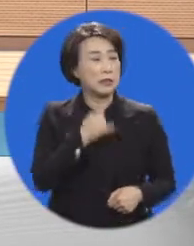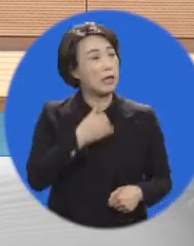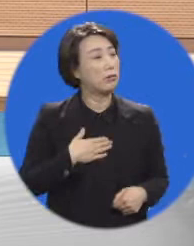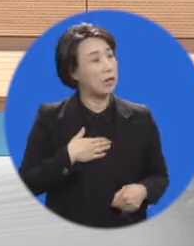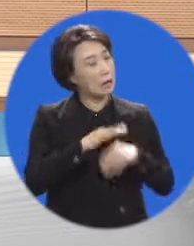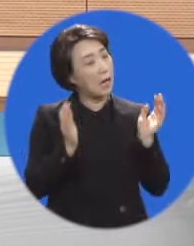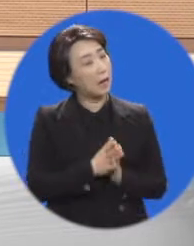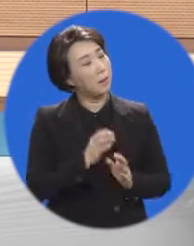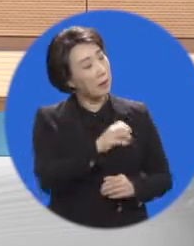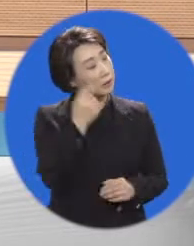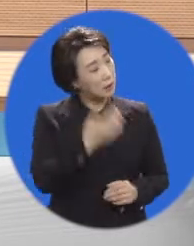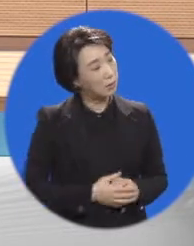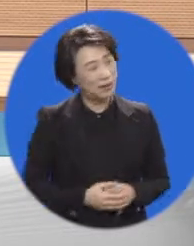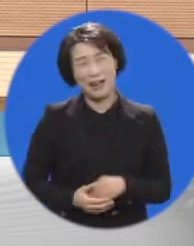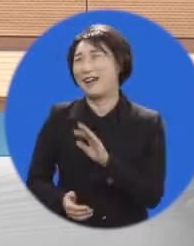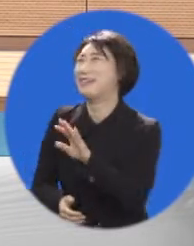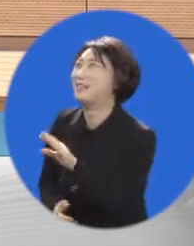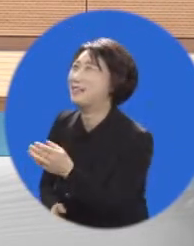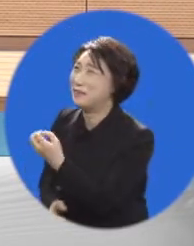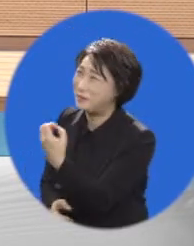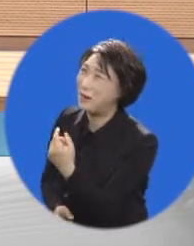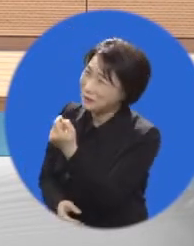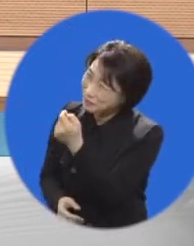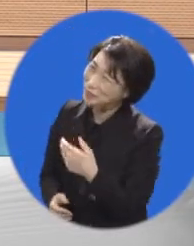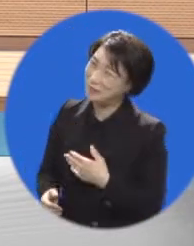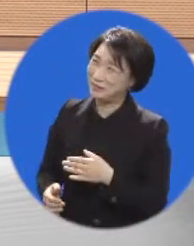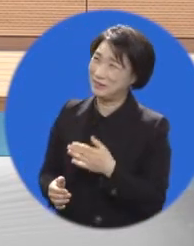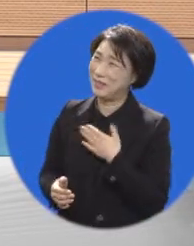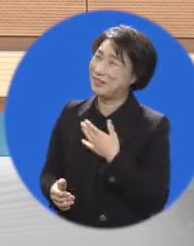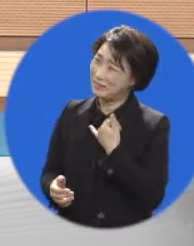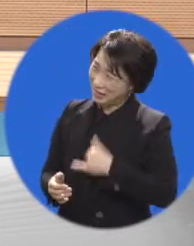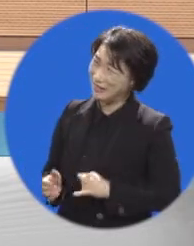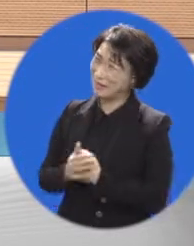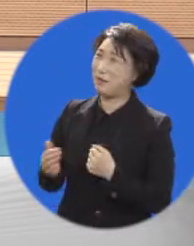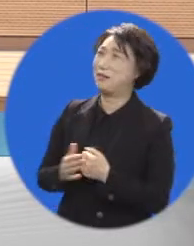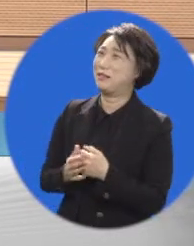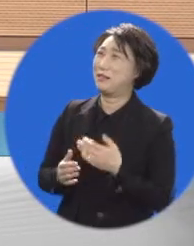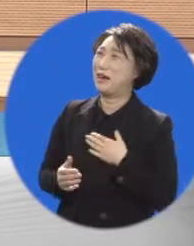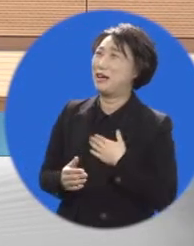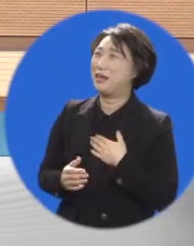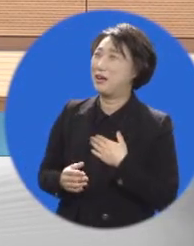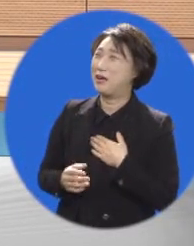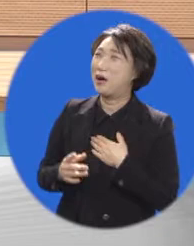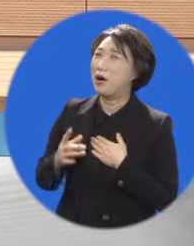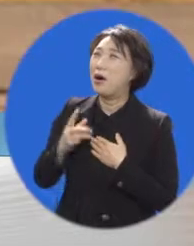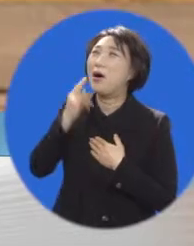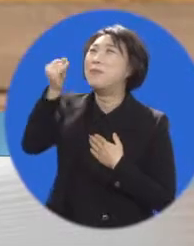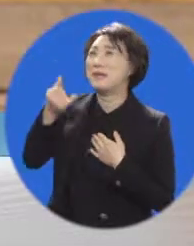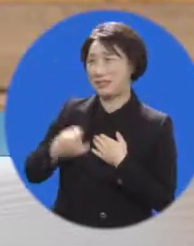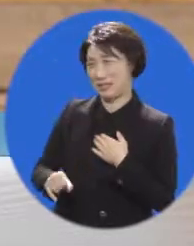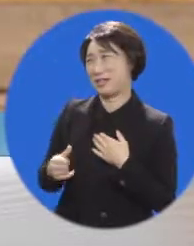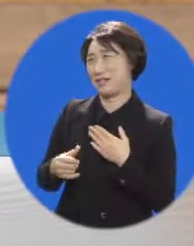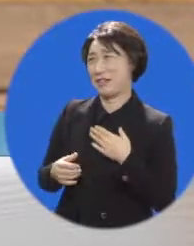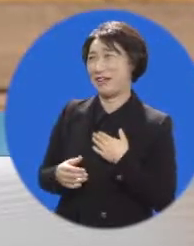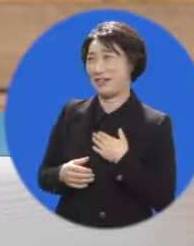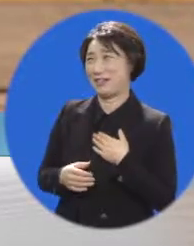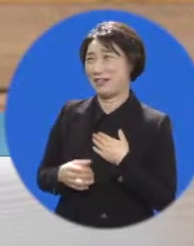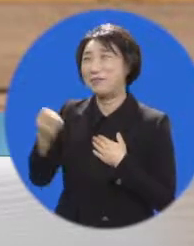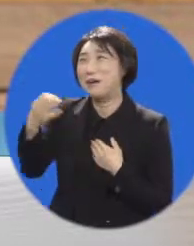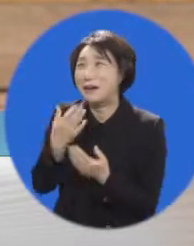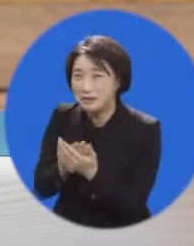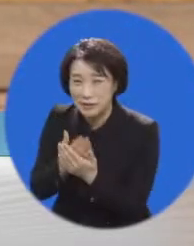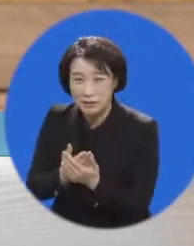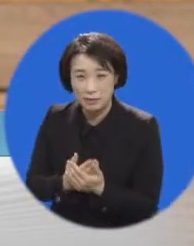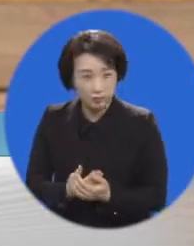다 말하냐? 그래서 말씀하셔요. 자식인데요. 말씀하셔요. 제가 어머니 자식이 제가